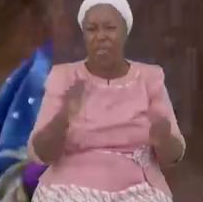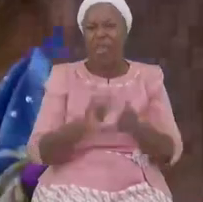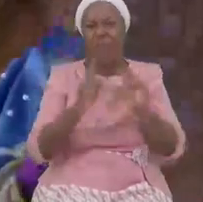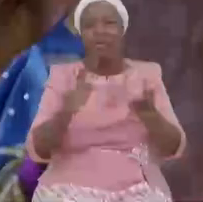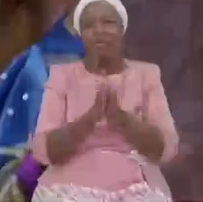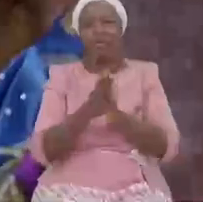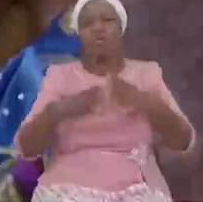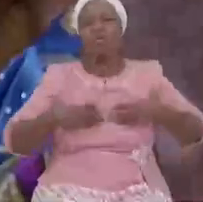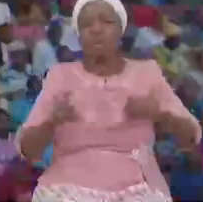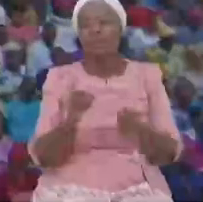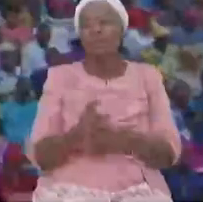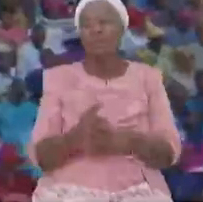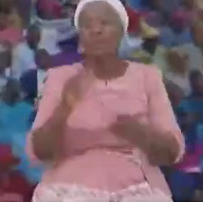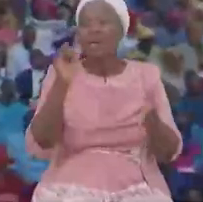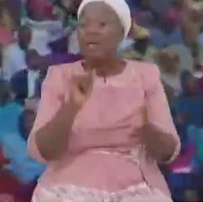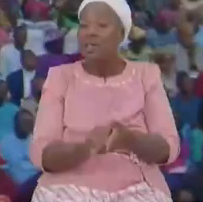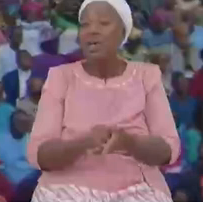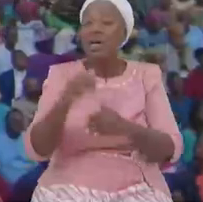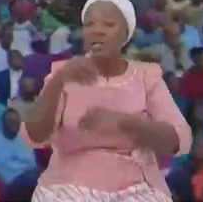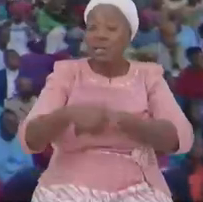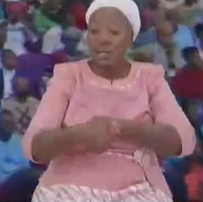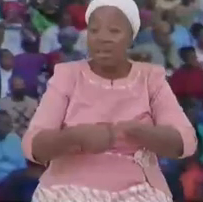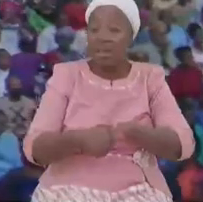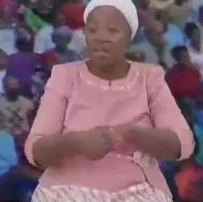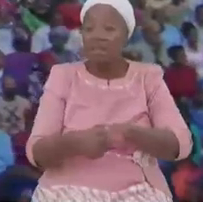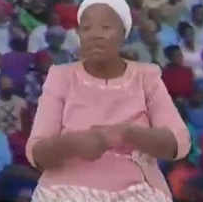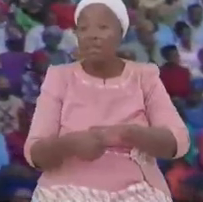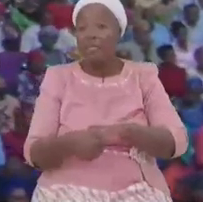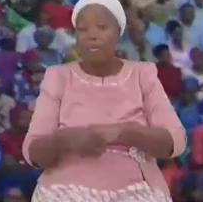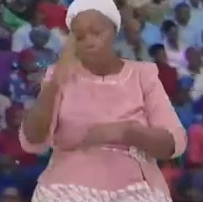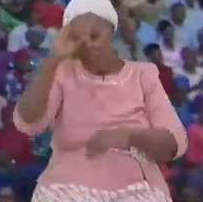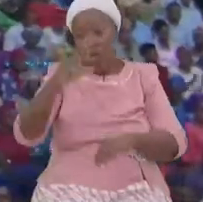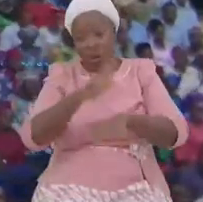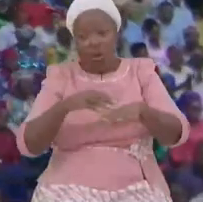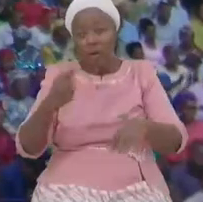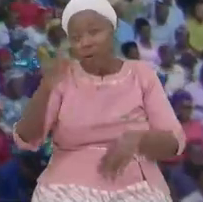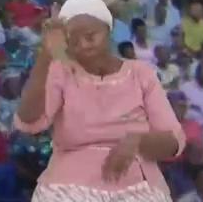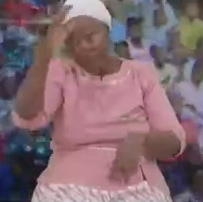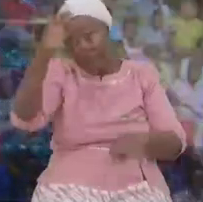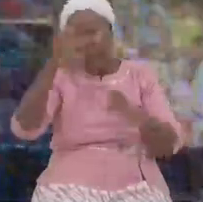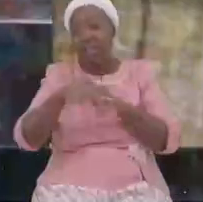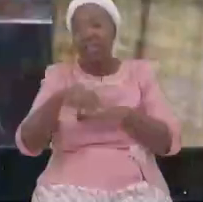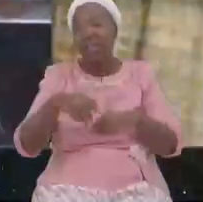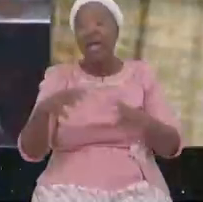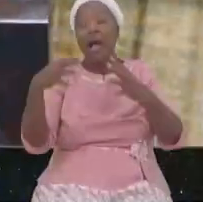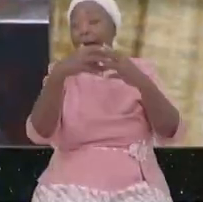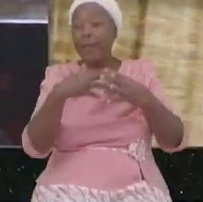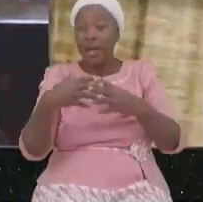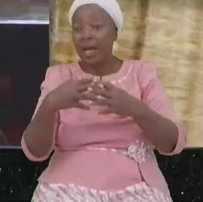Cette nuit-là, il a appelé son père en Amérique. Il a dit, papa, quelque chose s'est